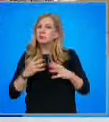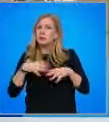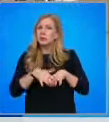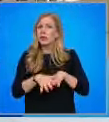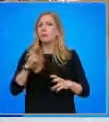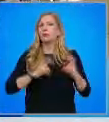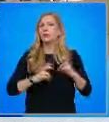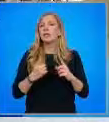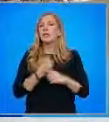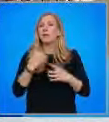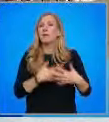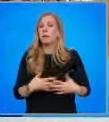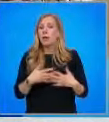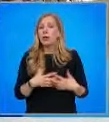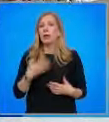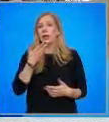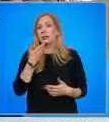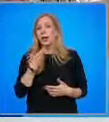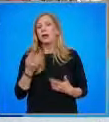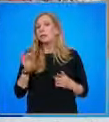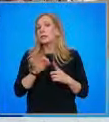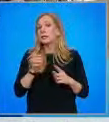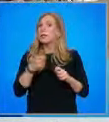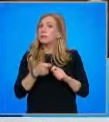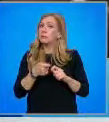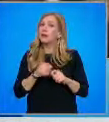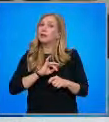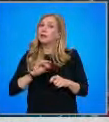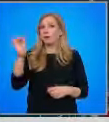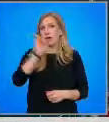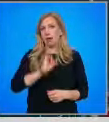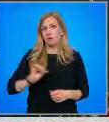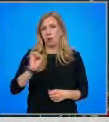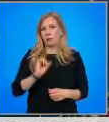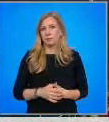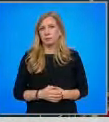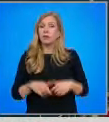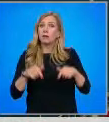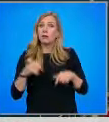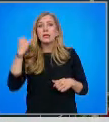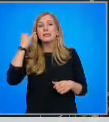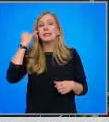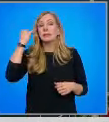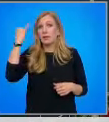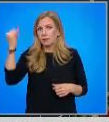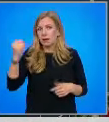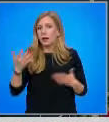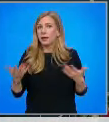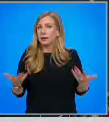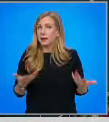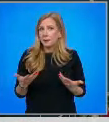Израел. Целта е такива да се произвеждат и в Европа. Чуйте още от министъра. Тази инициатива е в